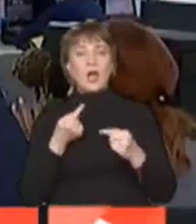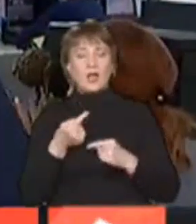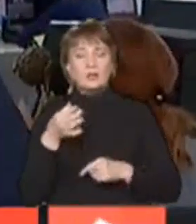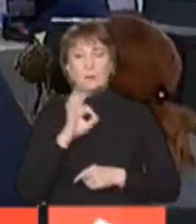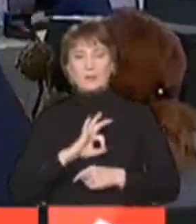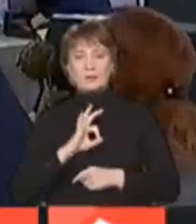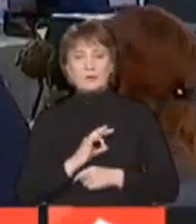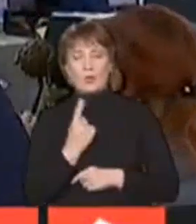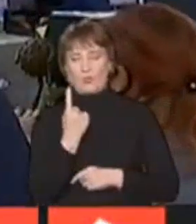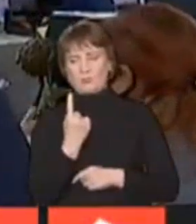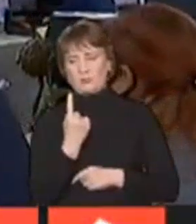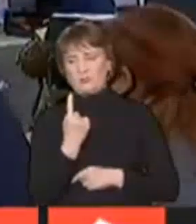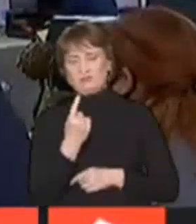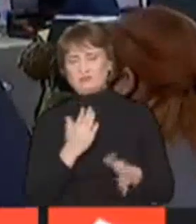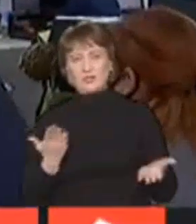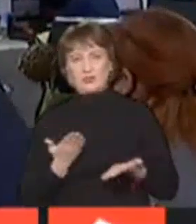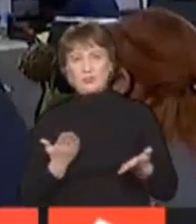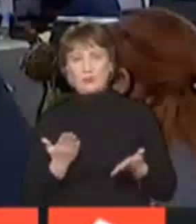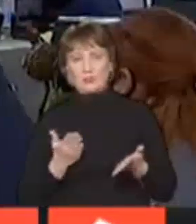антибіотик один вид,